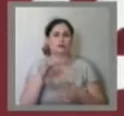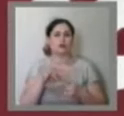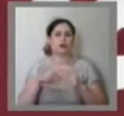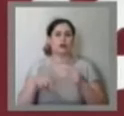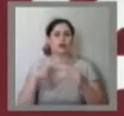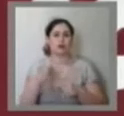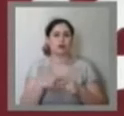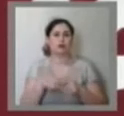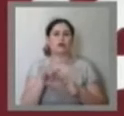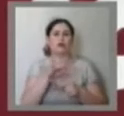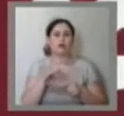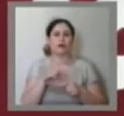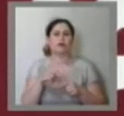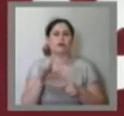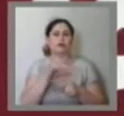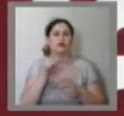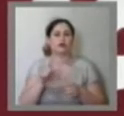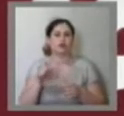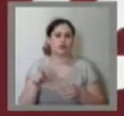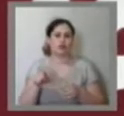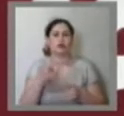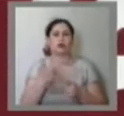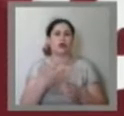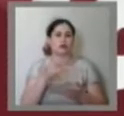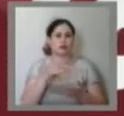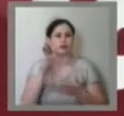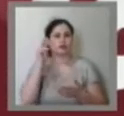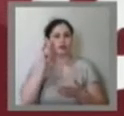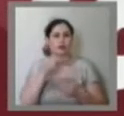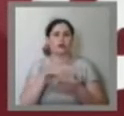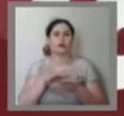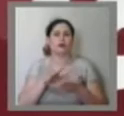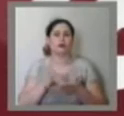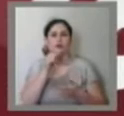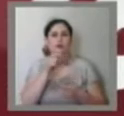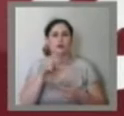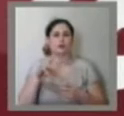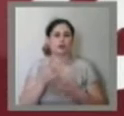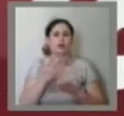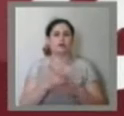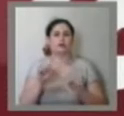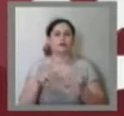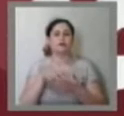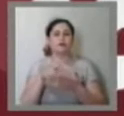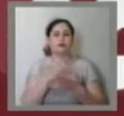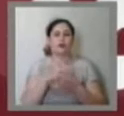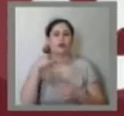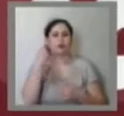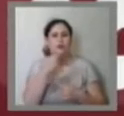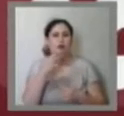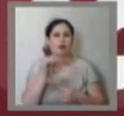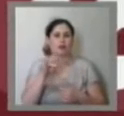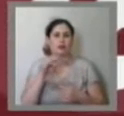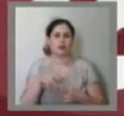наступний. Всім учасникам, які зареєстровані на пробне зовнішнє незалежне оцінювання, є у них можливість зайти в свої